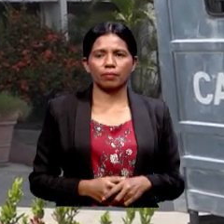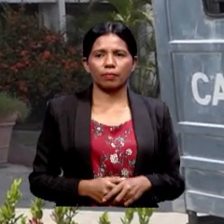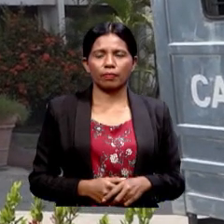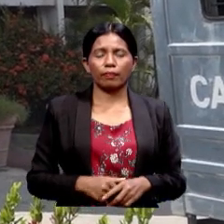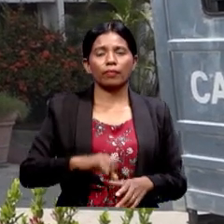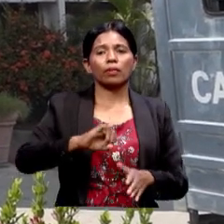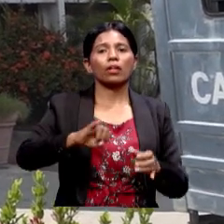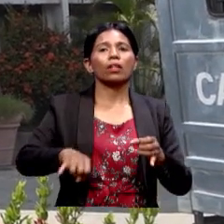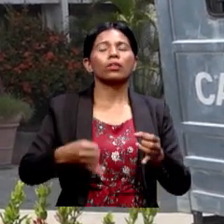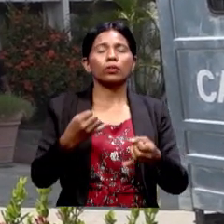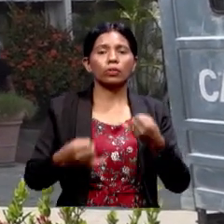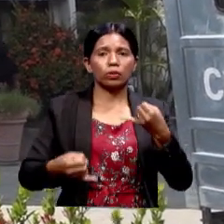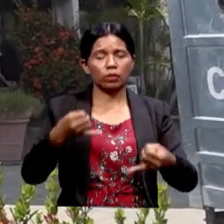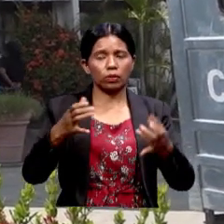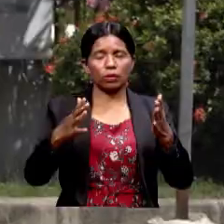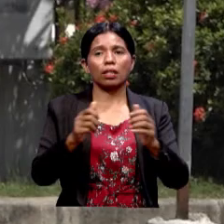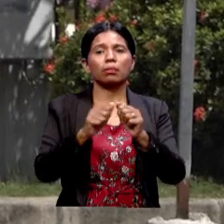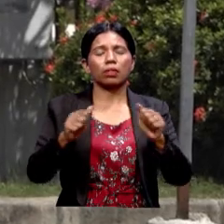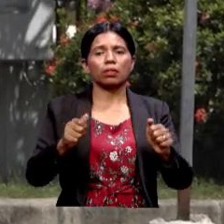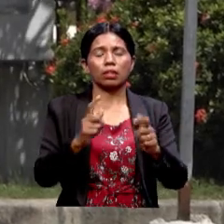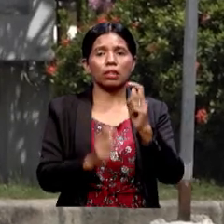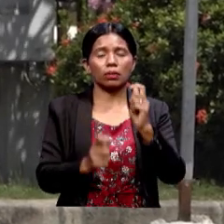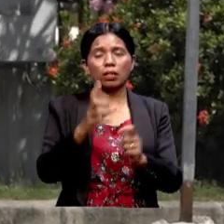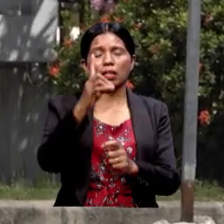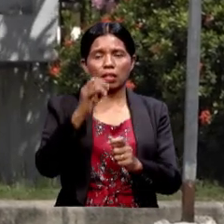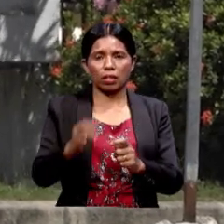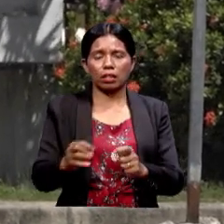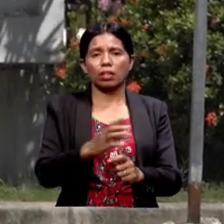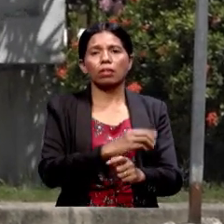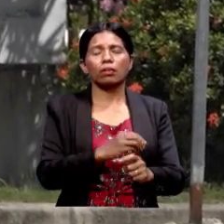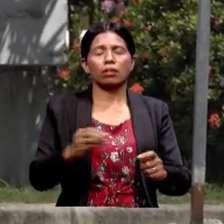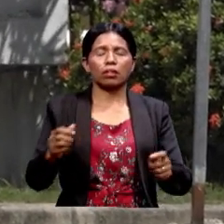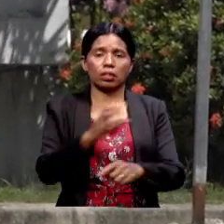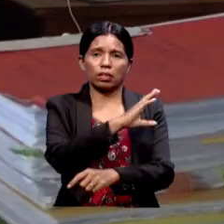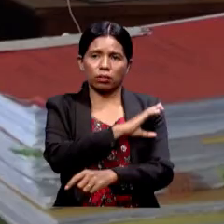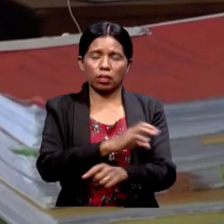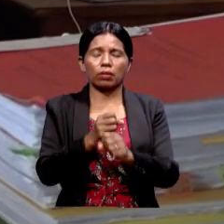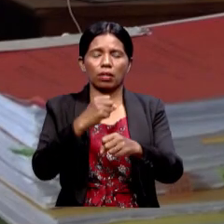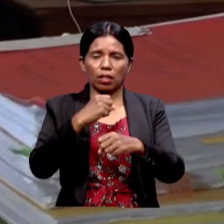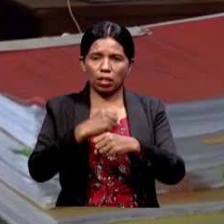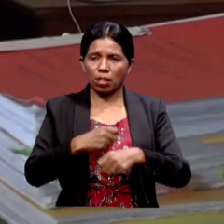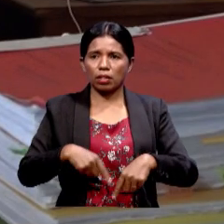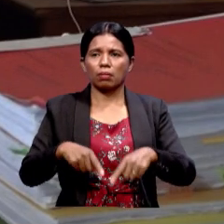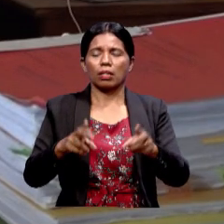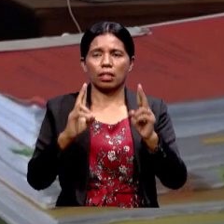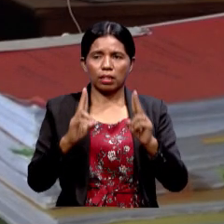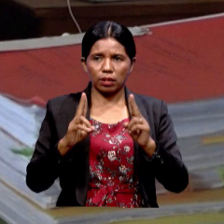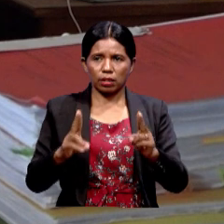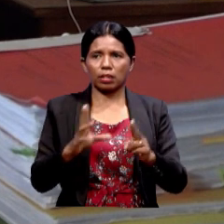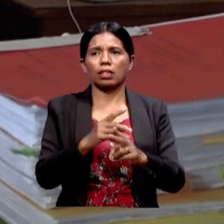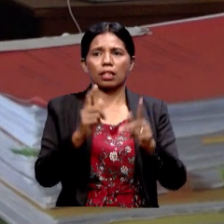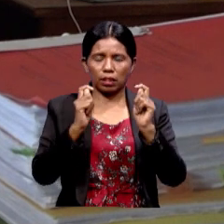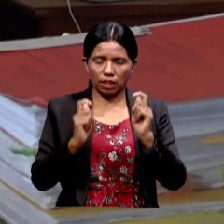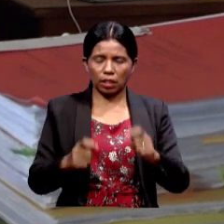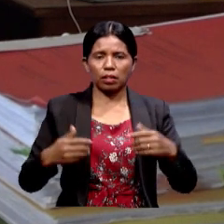Juiz Administrador Tribunal Distrital Lili Hateten banhira autoridade segurança atu hal busca ba acto urgente ruma tengki